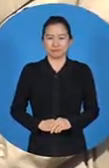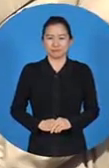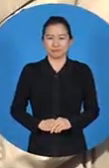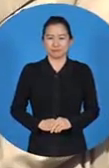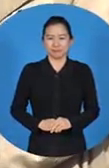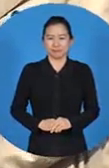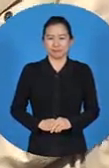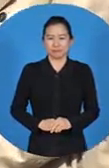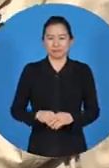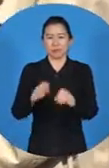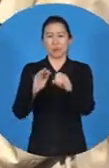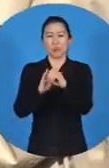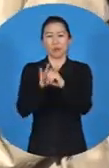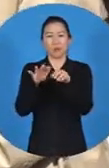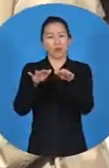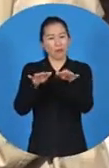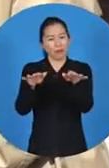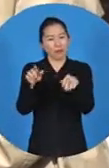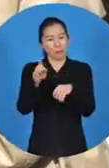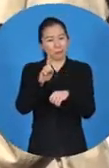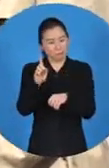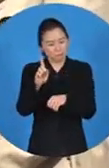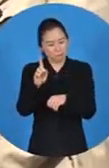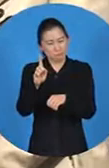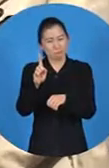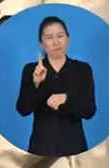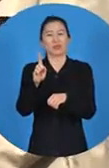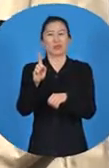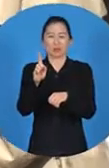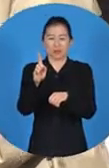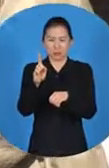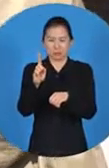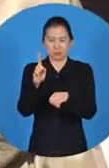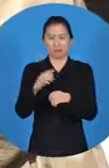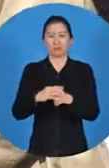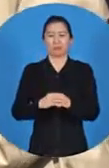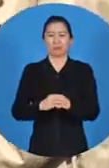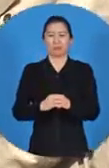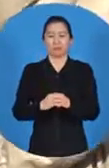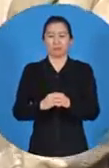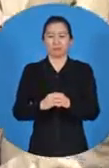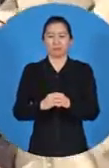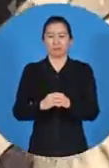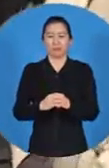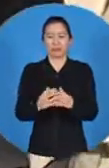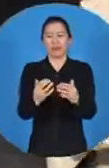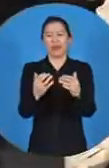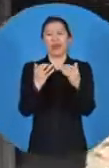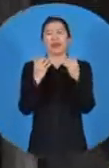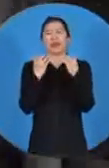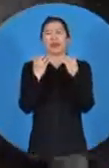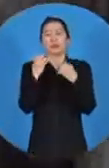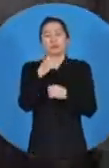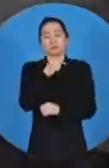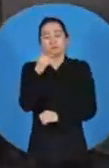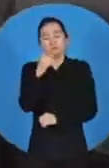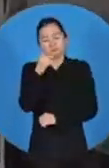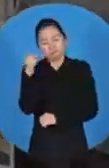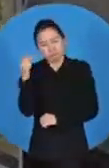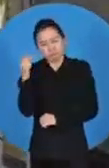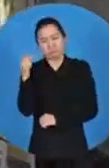やはりコロナの影響大きかったと思うんですけども、はい、どのような影響がありましたか？ いや、本当にね、本当に大き